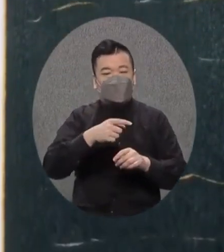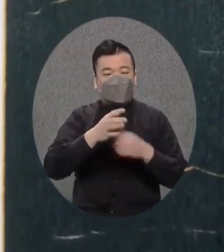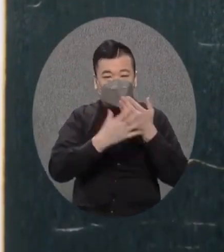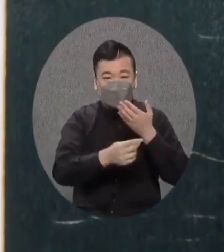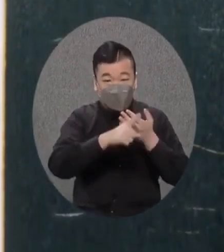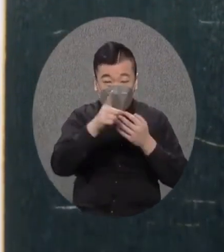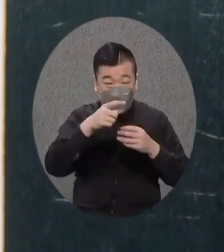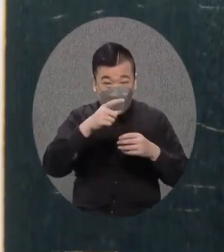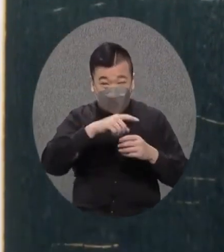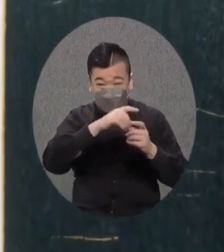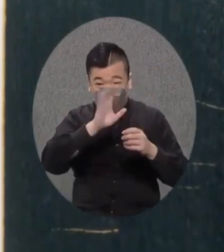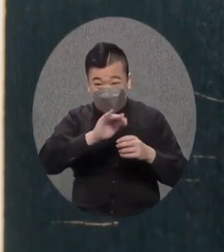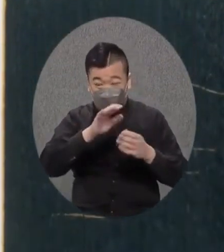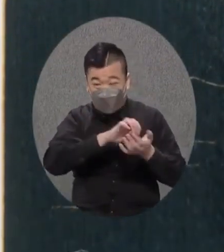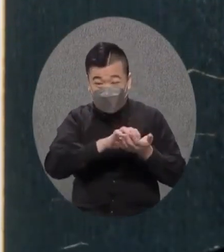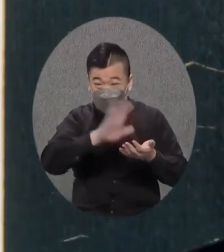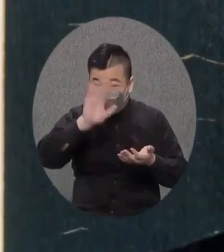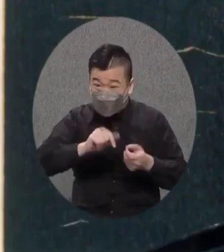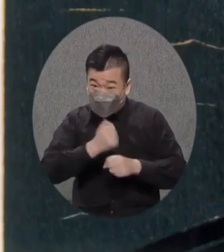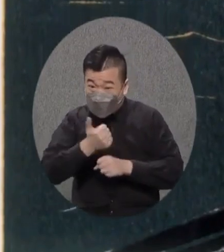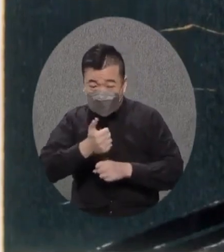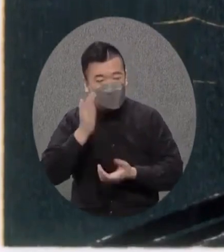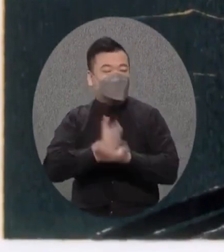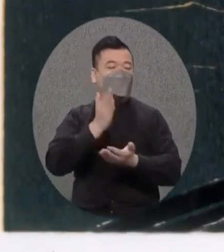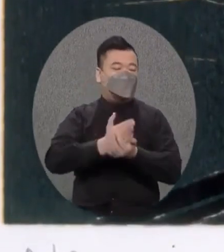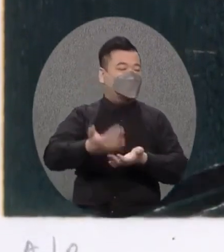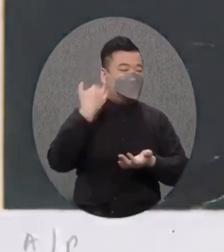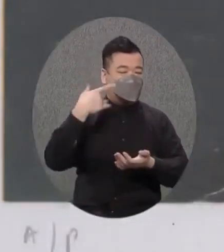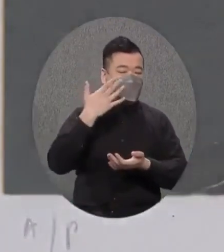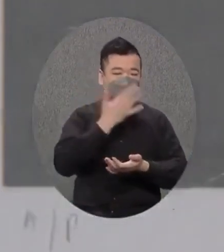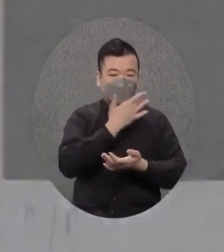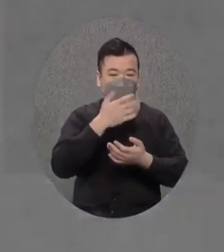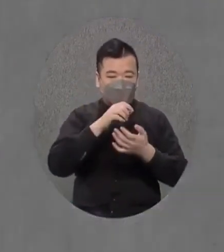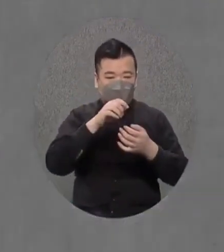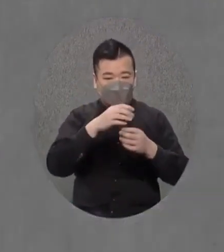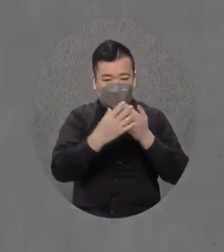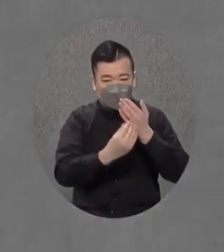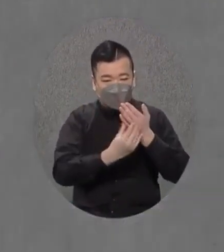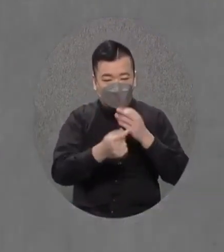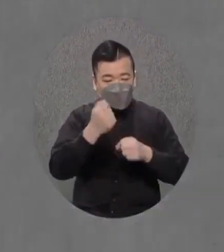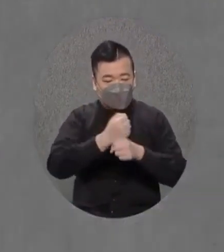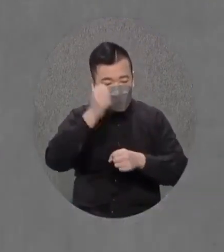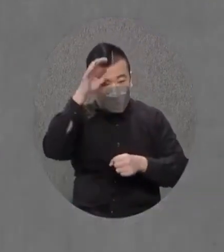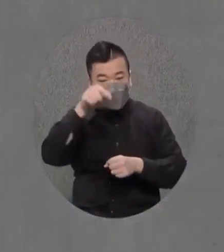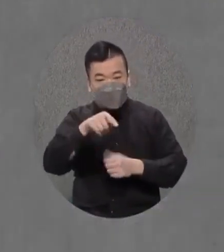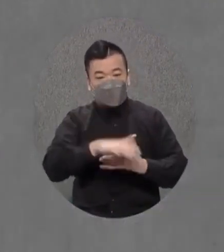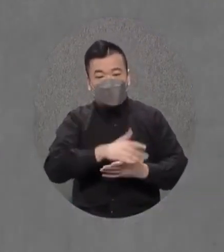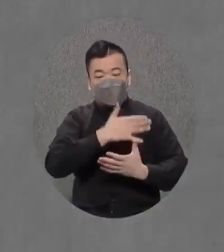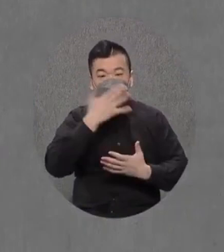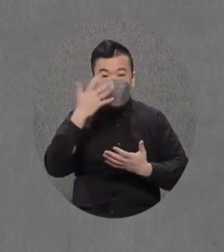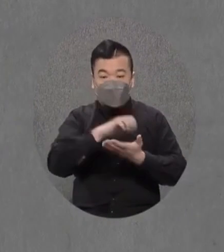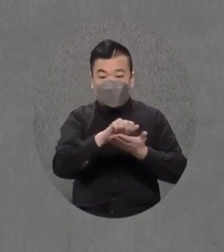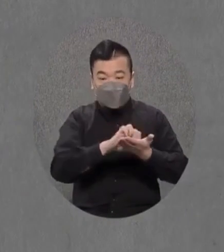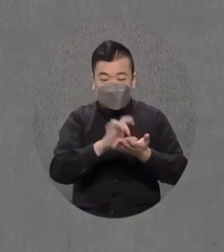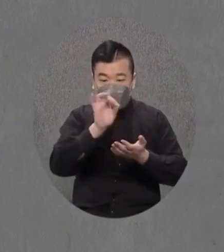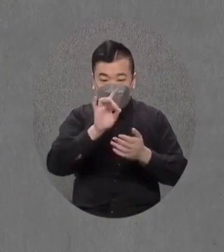以 access 到嘅打印機啦。咁佢就利用咗彩色影印機做佢嘅創作。咁同時間就係話，彩色影印機打喺張